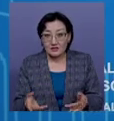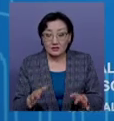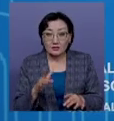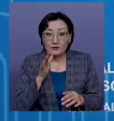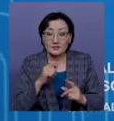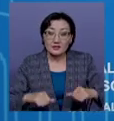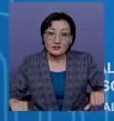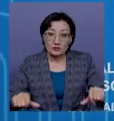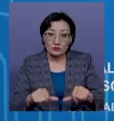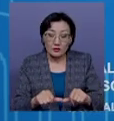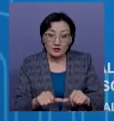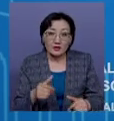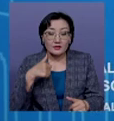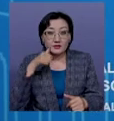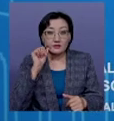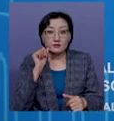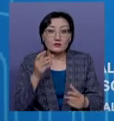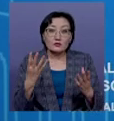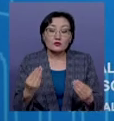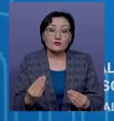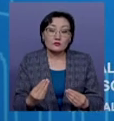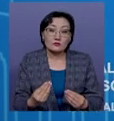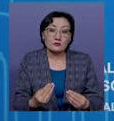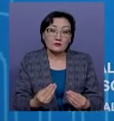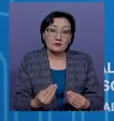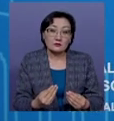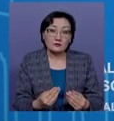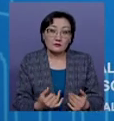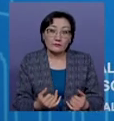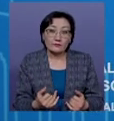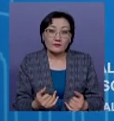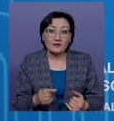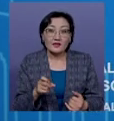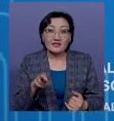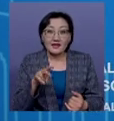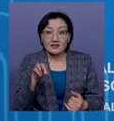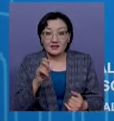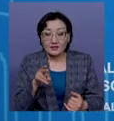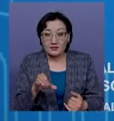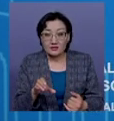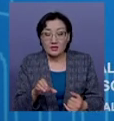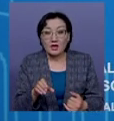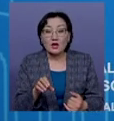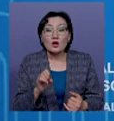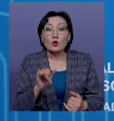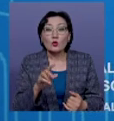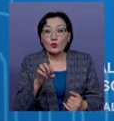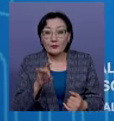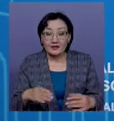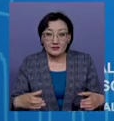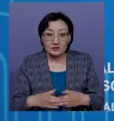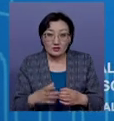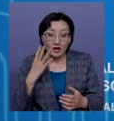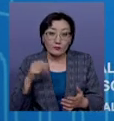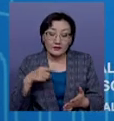уақытына. Мысалы, кешегі күні Яндекс және Убер компанияларына